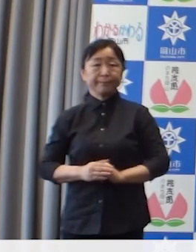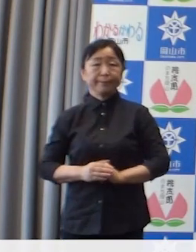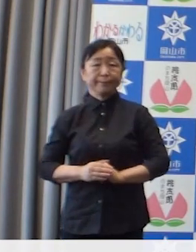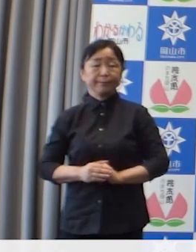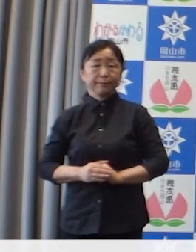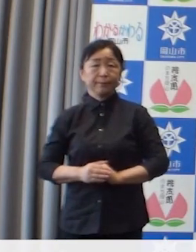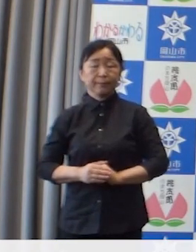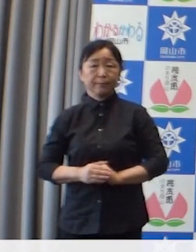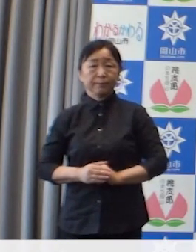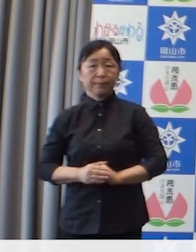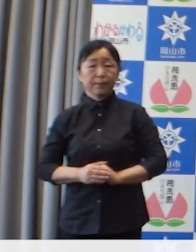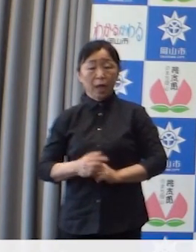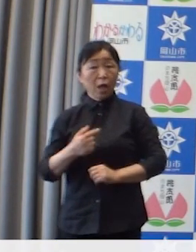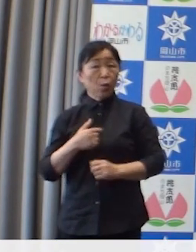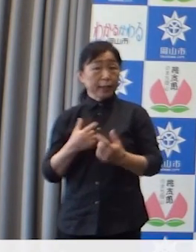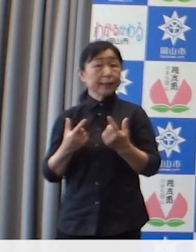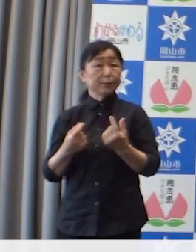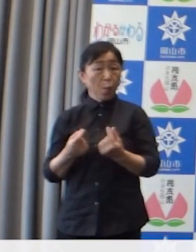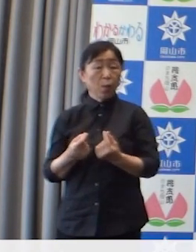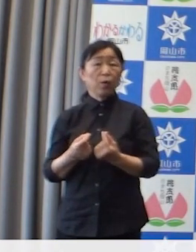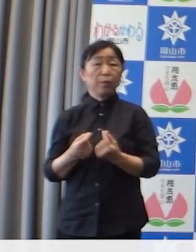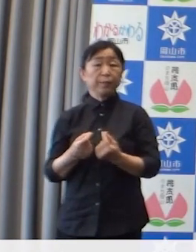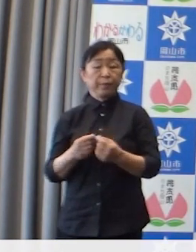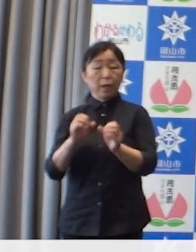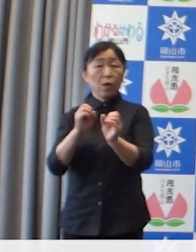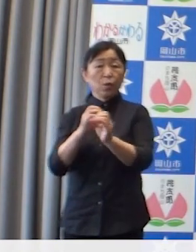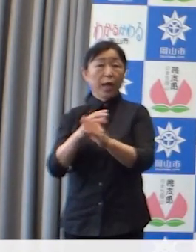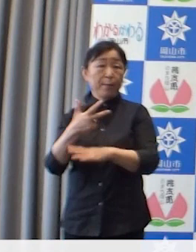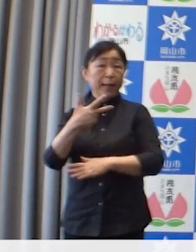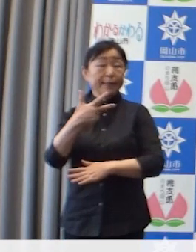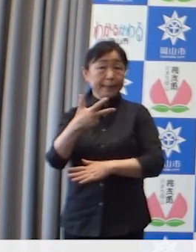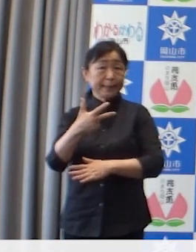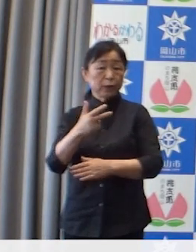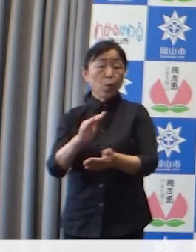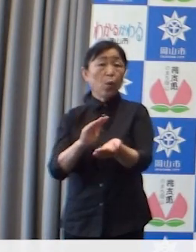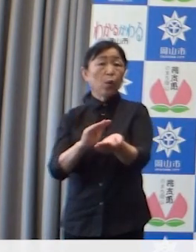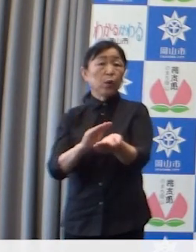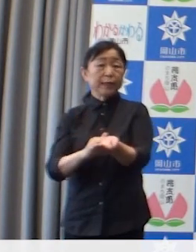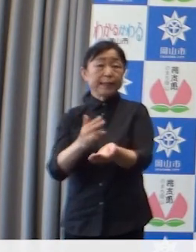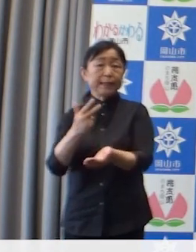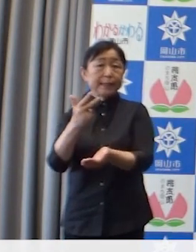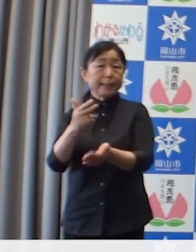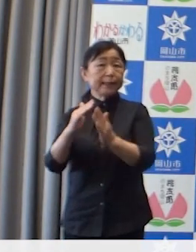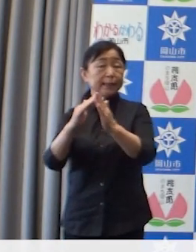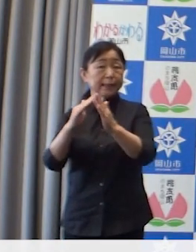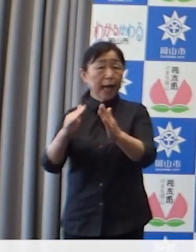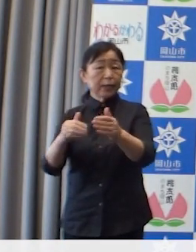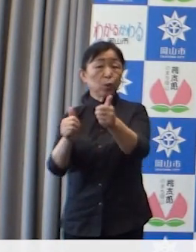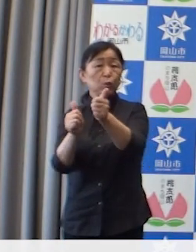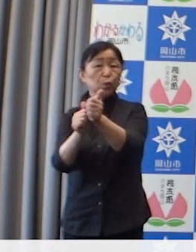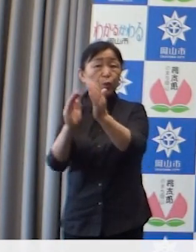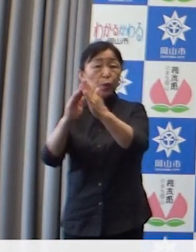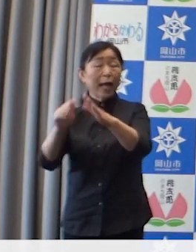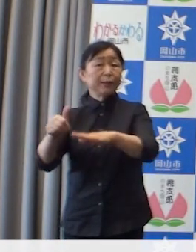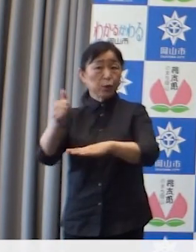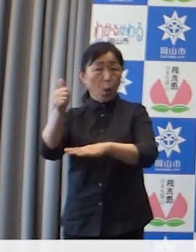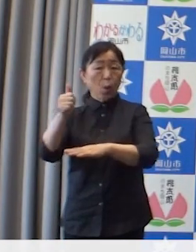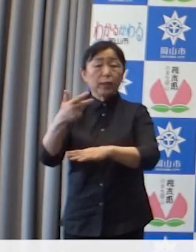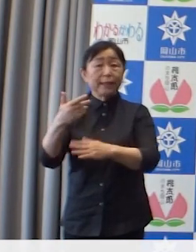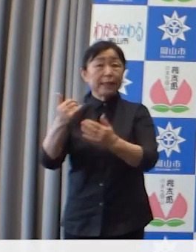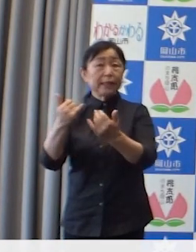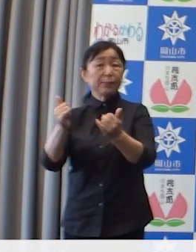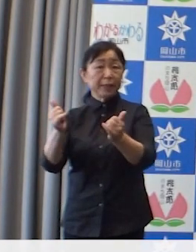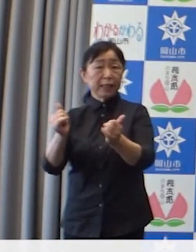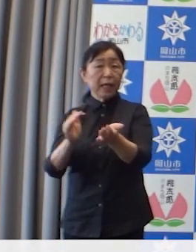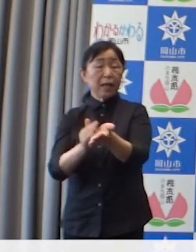私も、今岡山市の医師会の副会長をしている市民病院の院長